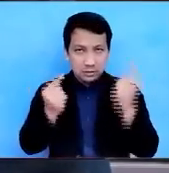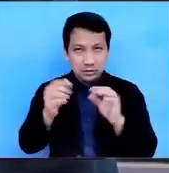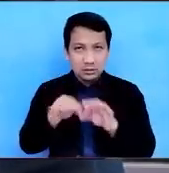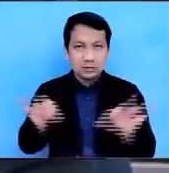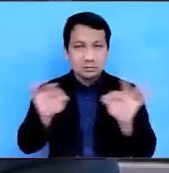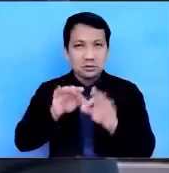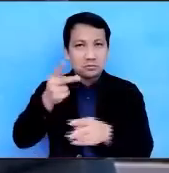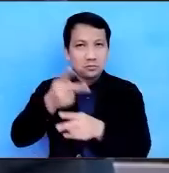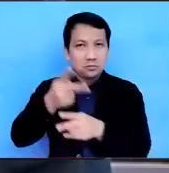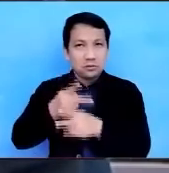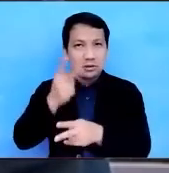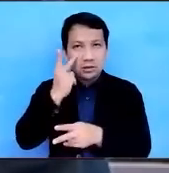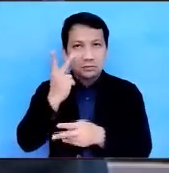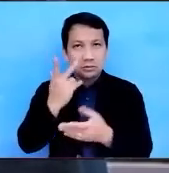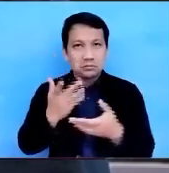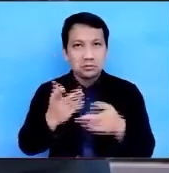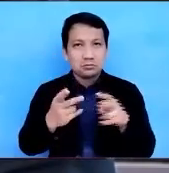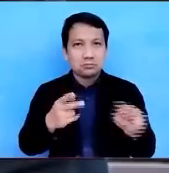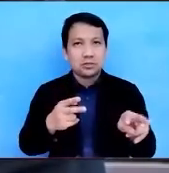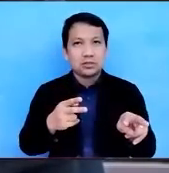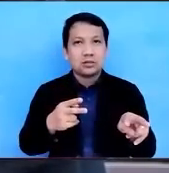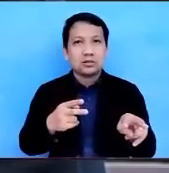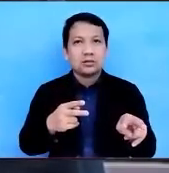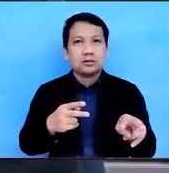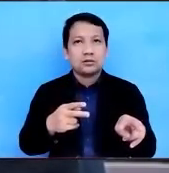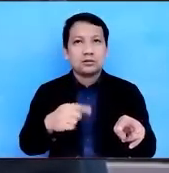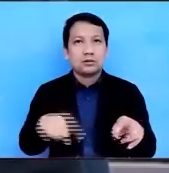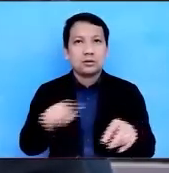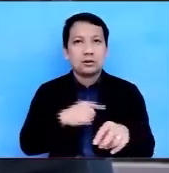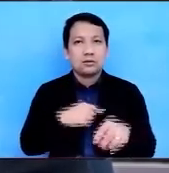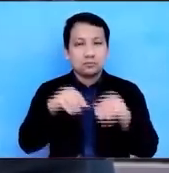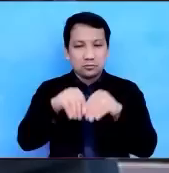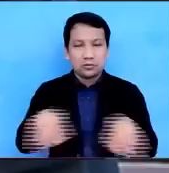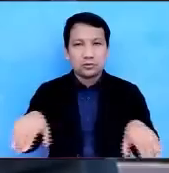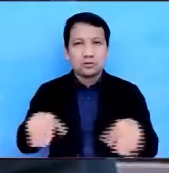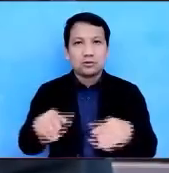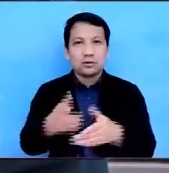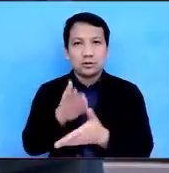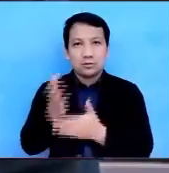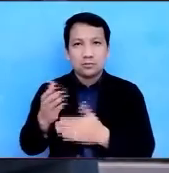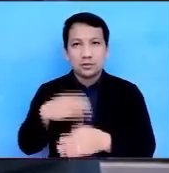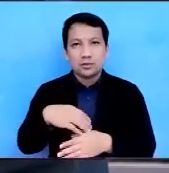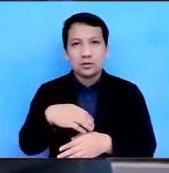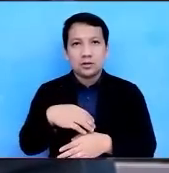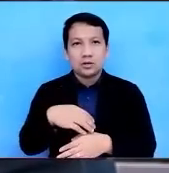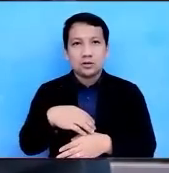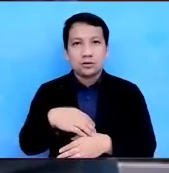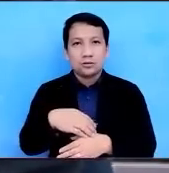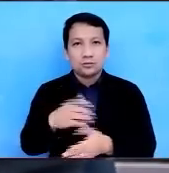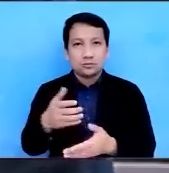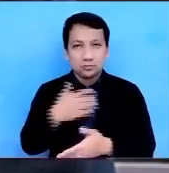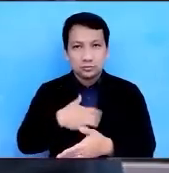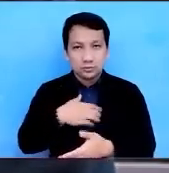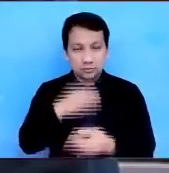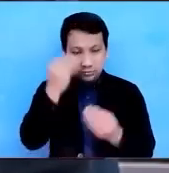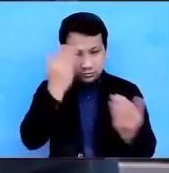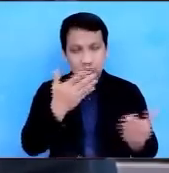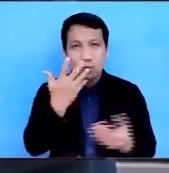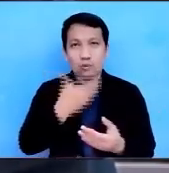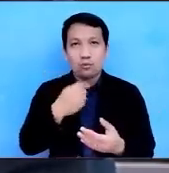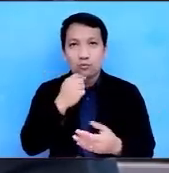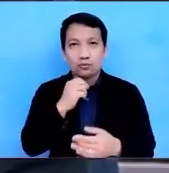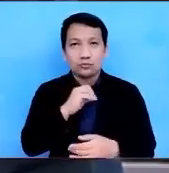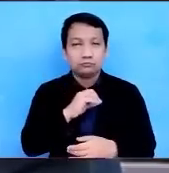natin, and bumababa tayo sa mga komunidad to appeal to them na kung pwede, isumbong kung sino yung most likely na